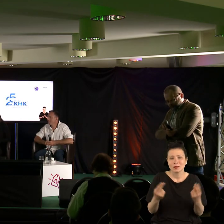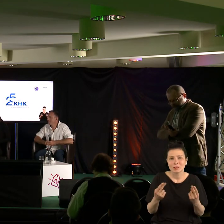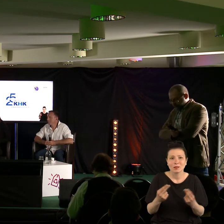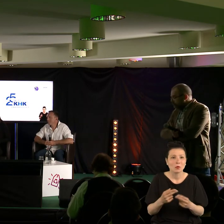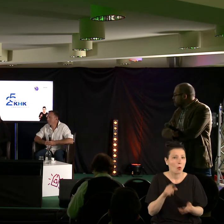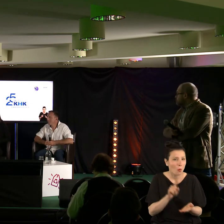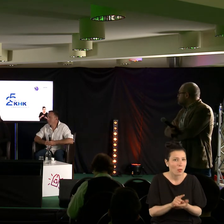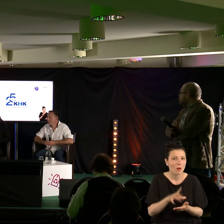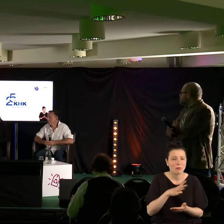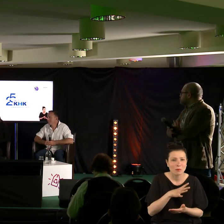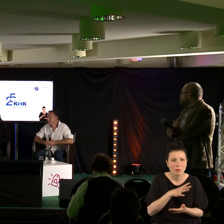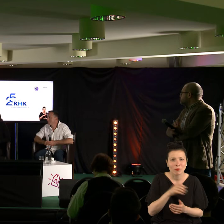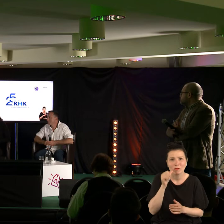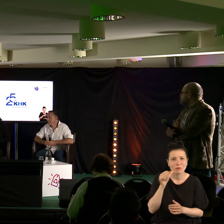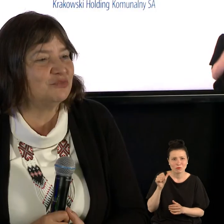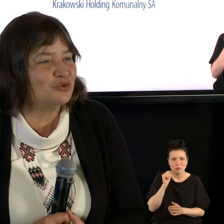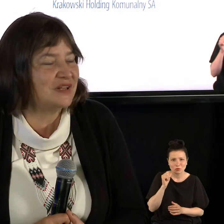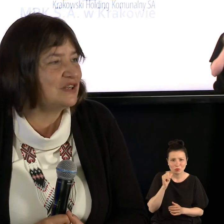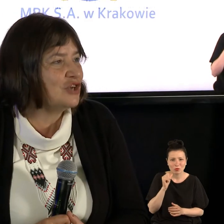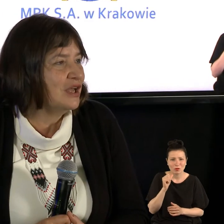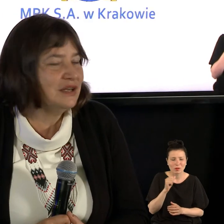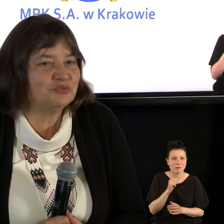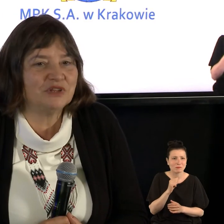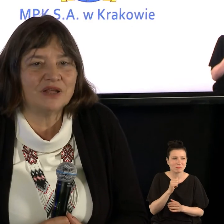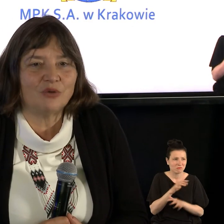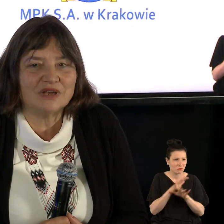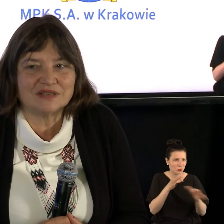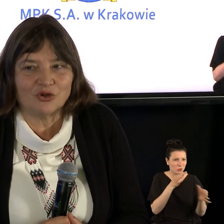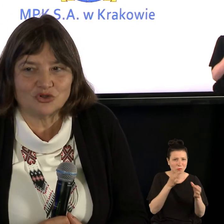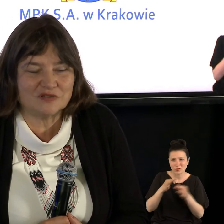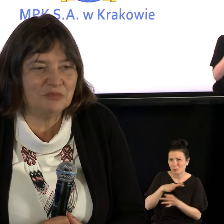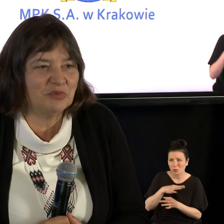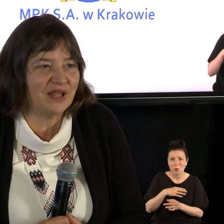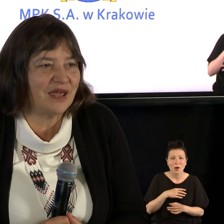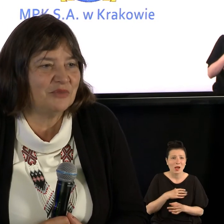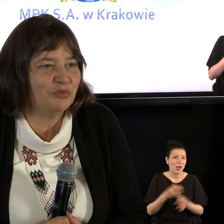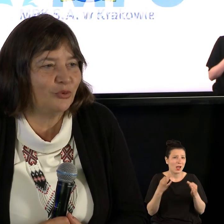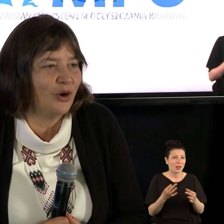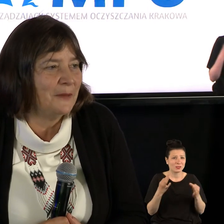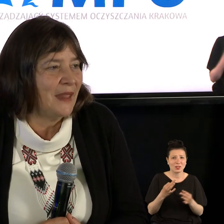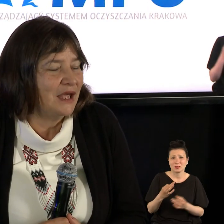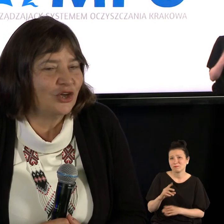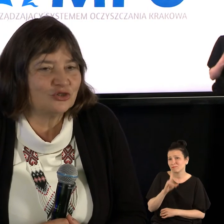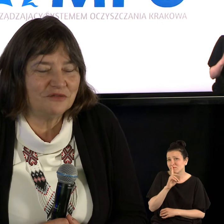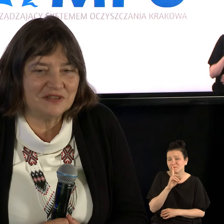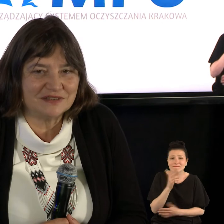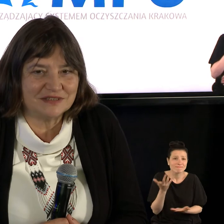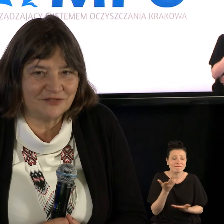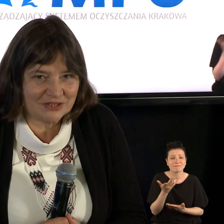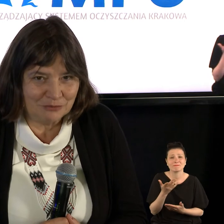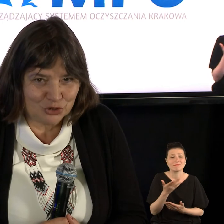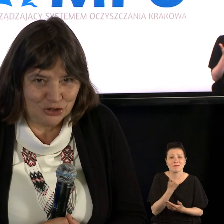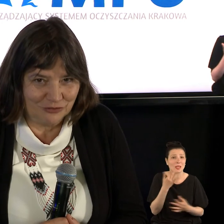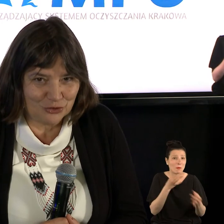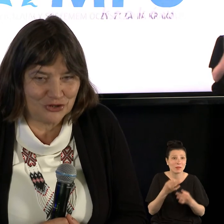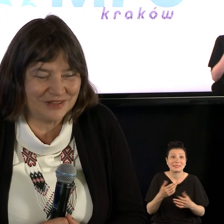się udało poprzednio we wczorajszym dniu zadać ileś pytań, a u nas jakoś z tymi pytaniami było gorzej, więc